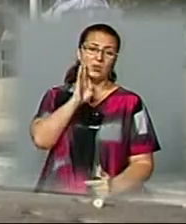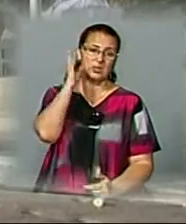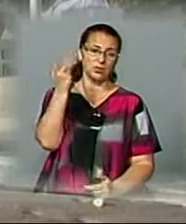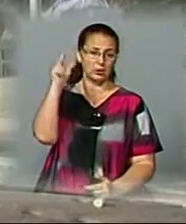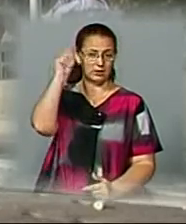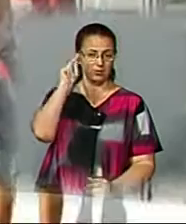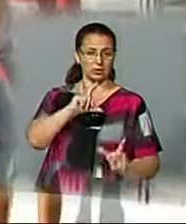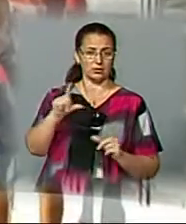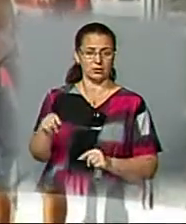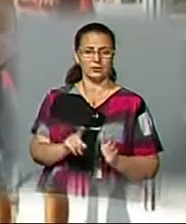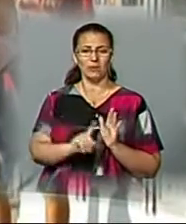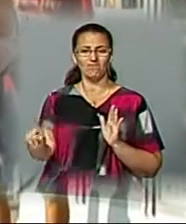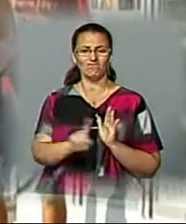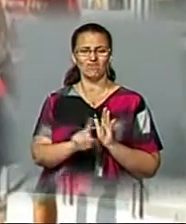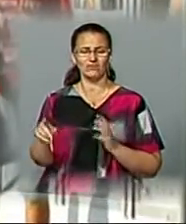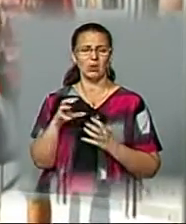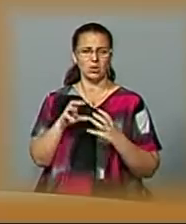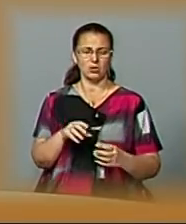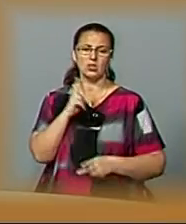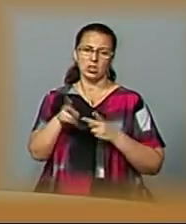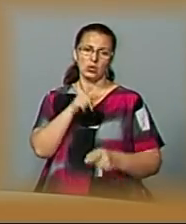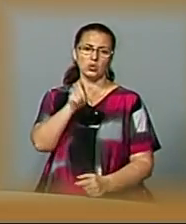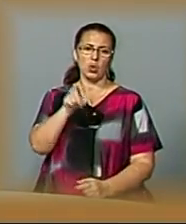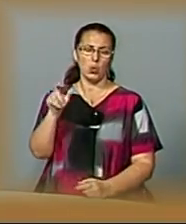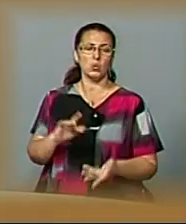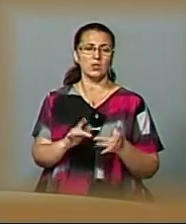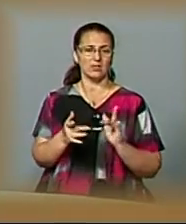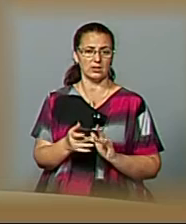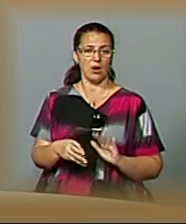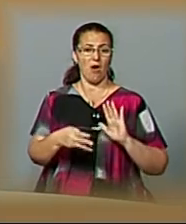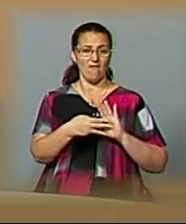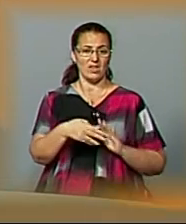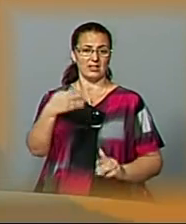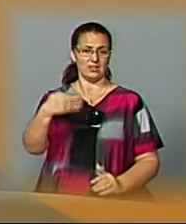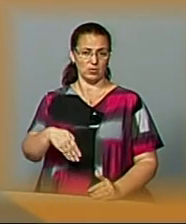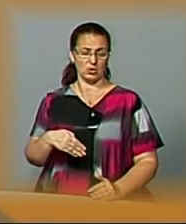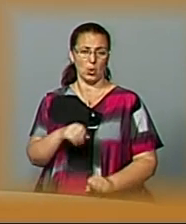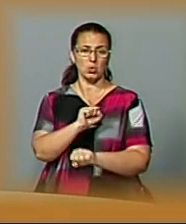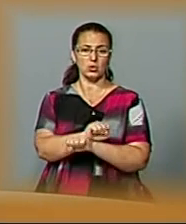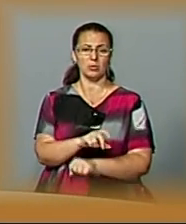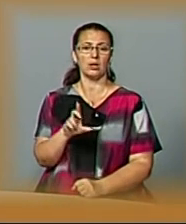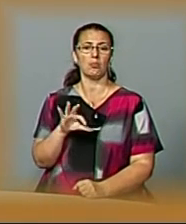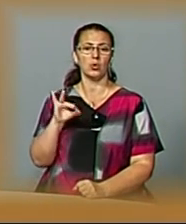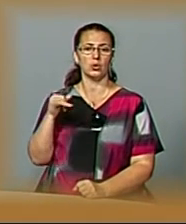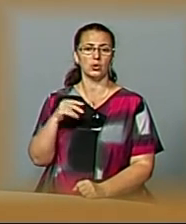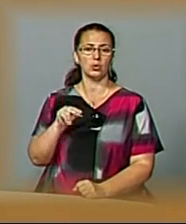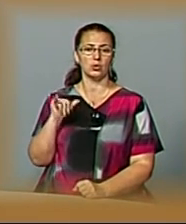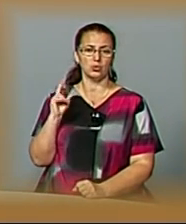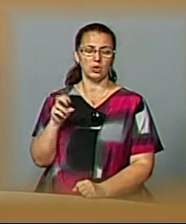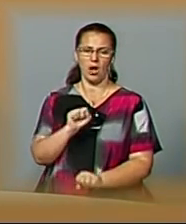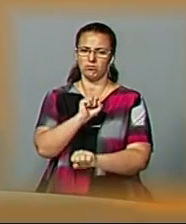На добирання маршрутками скаржаться і люди в соціальних мережах. 8:40 – зупинка Бойчука. Маршрутки не зупиняються, їдуть